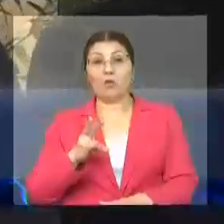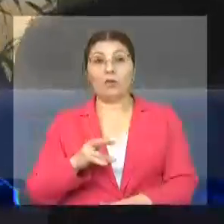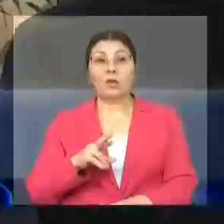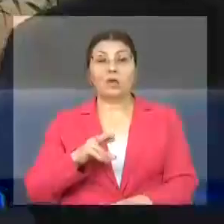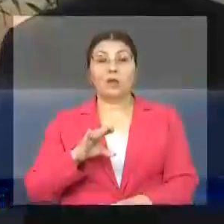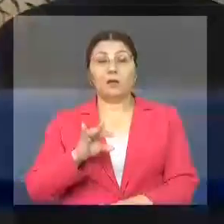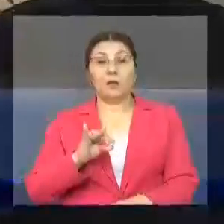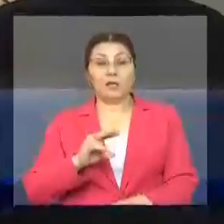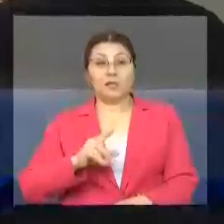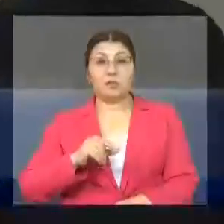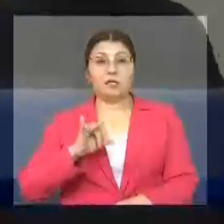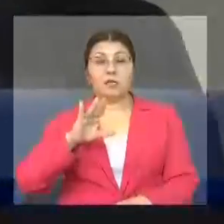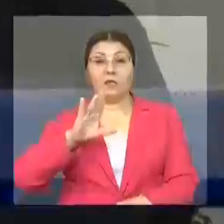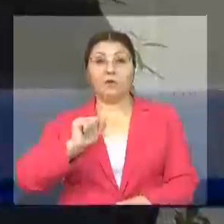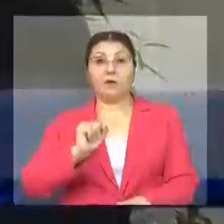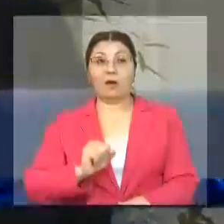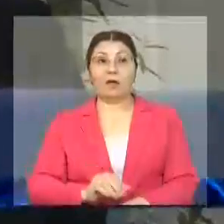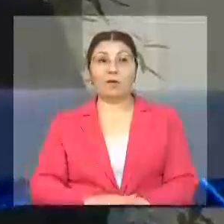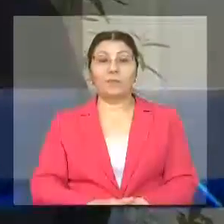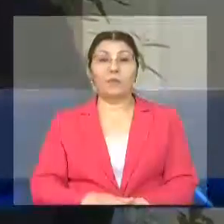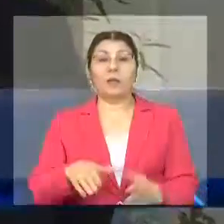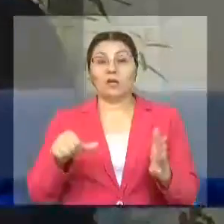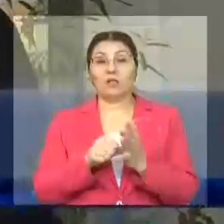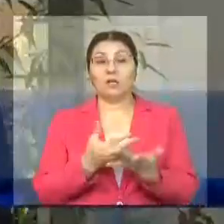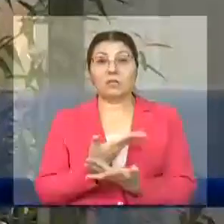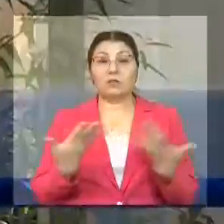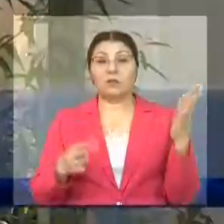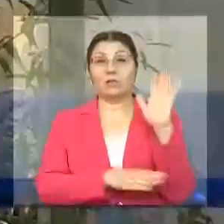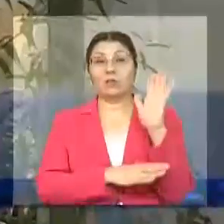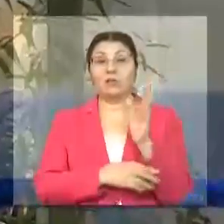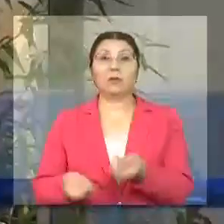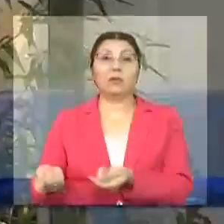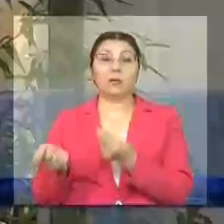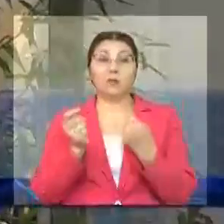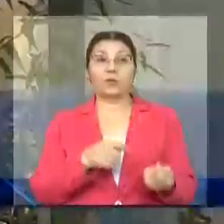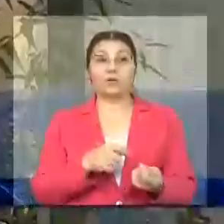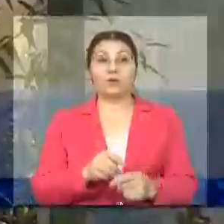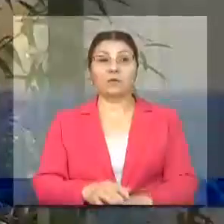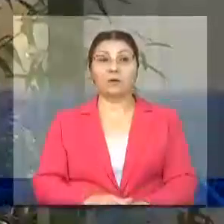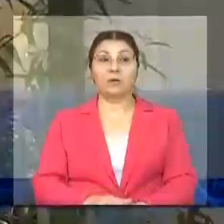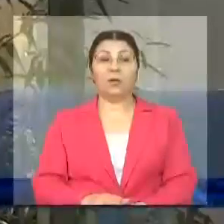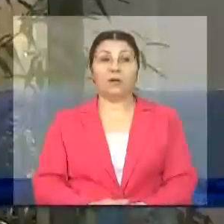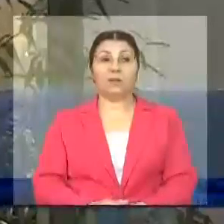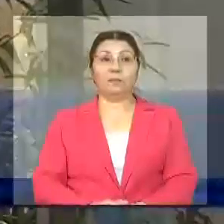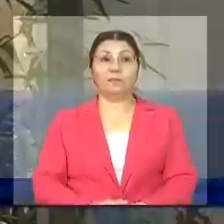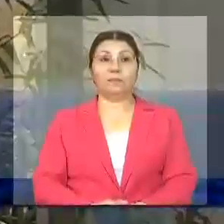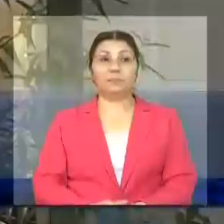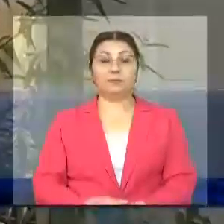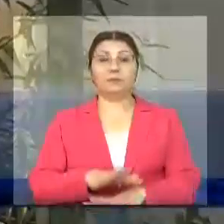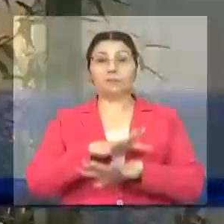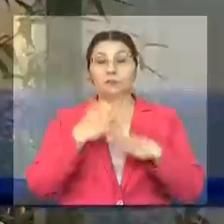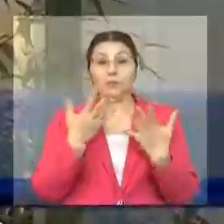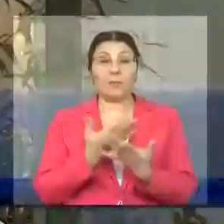ивы, сортов, наверное, 6 привезли. Есть кустарники декоративные, тот же пузыреплодник, кизильник